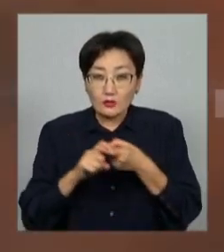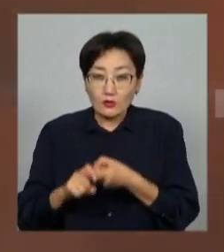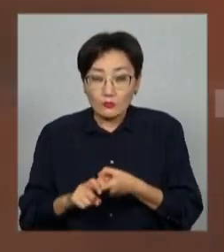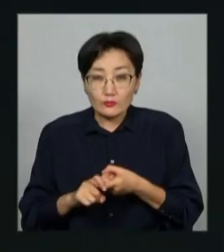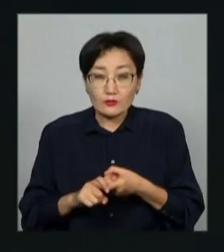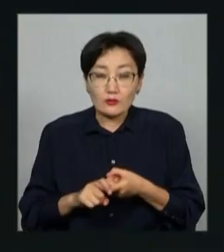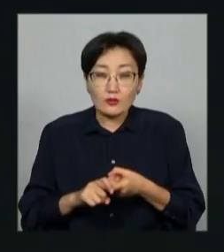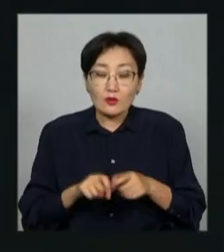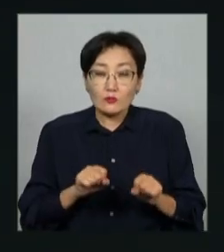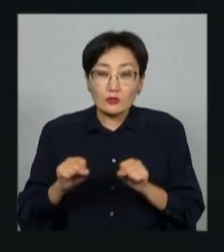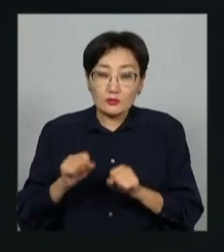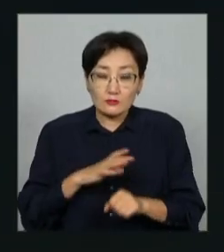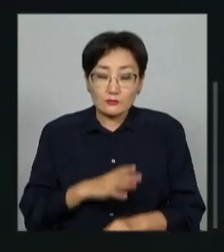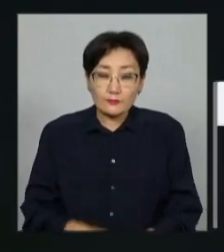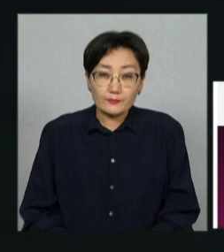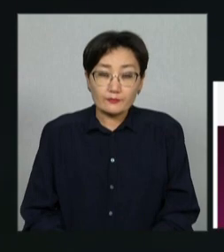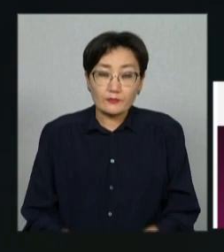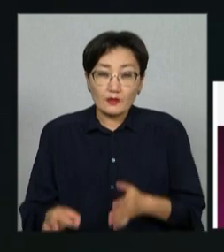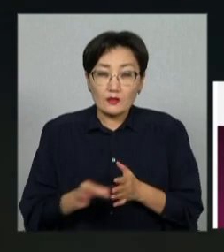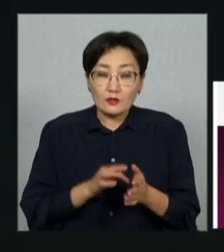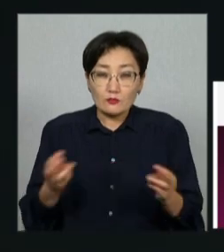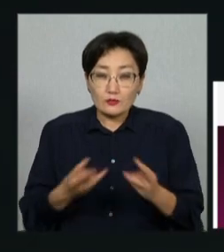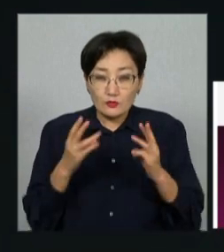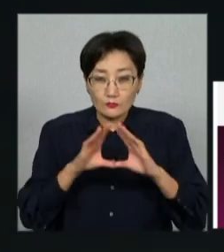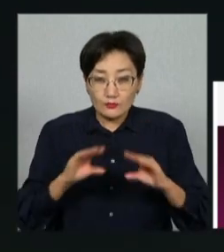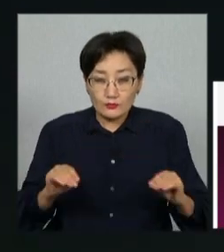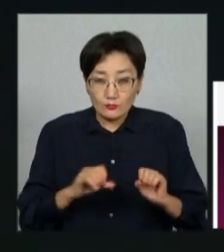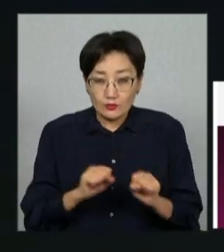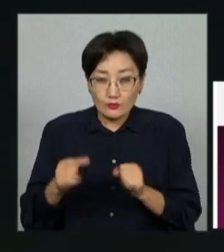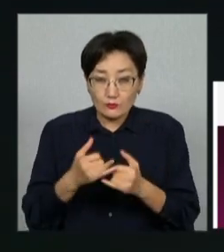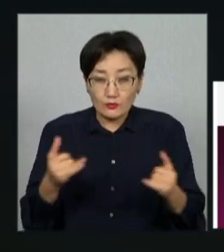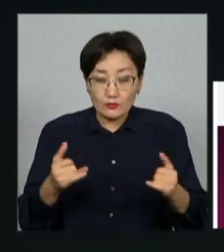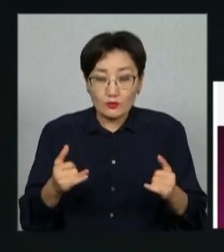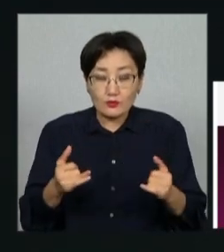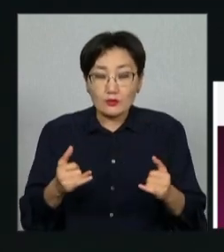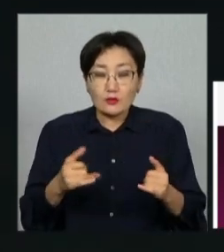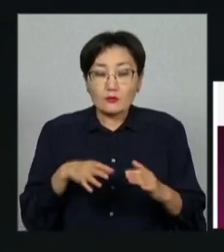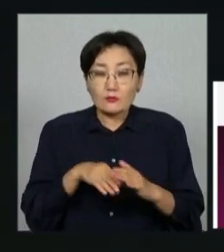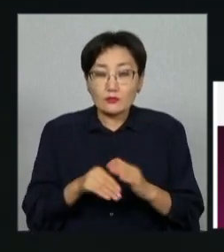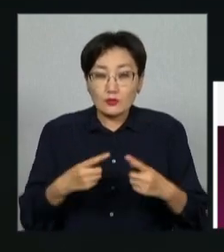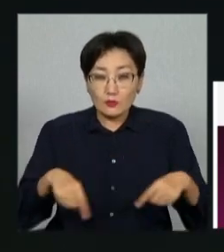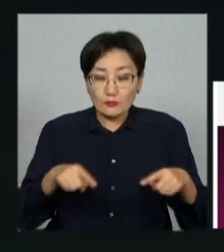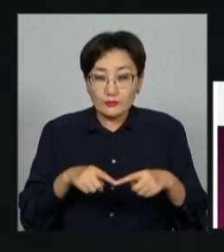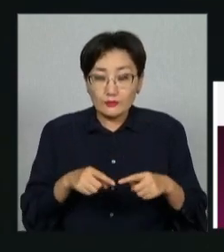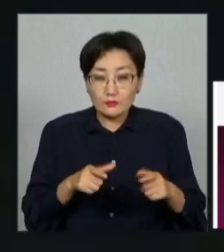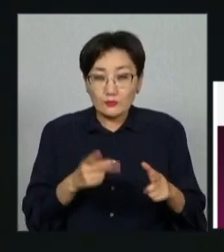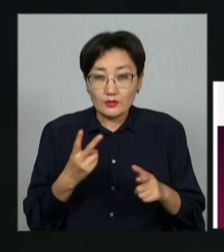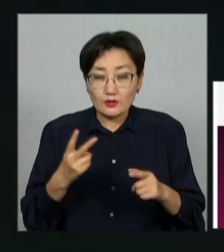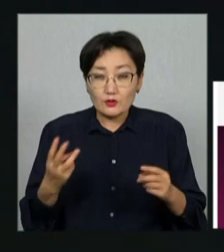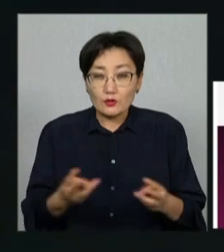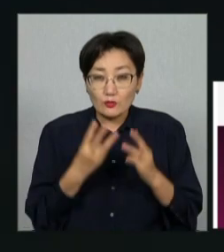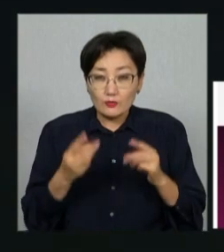алды. Дереу өрт сөндіру және қорғау үшін оқпандарды енгізіп, штаб құрылып, екі өртке